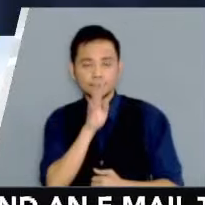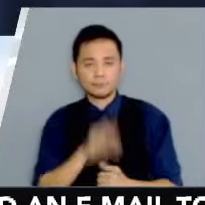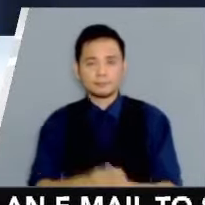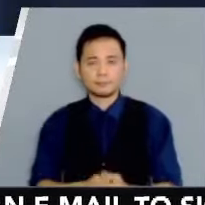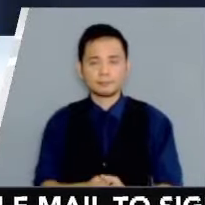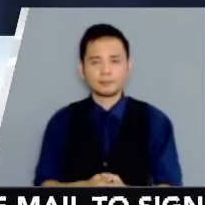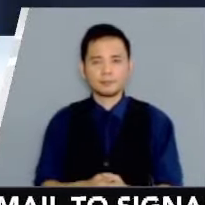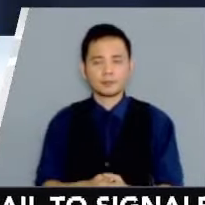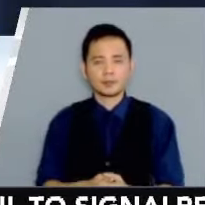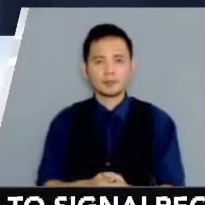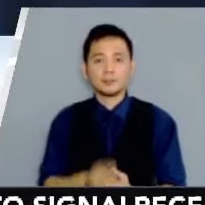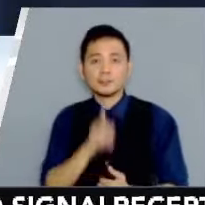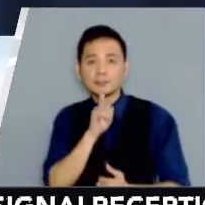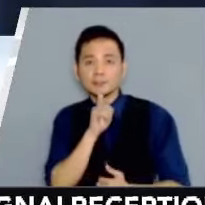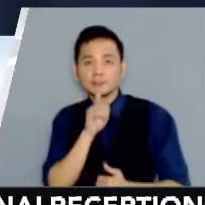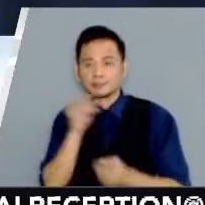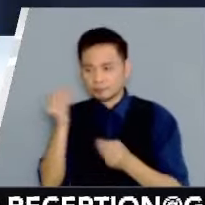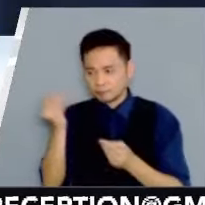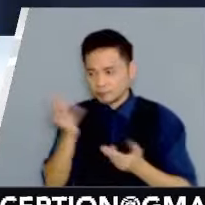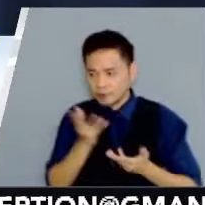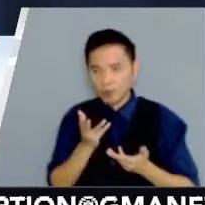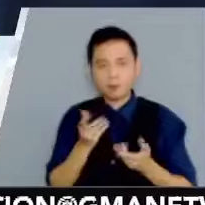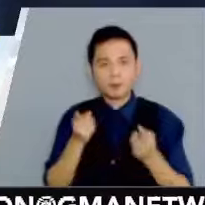But it moved so quickly as well.